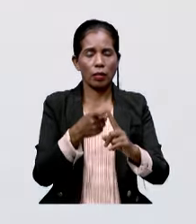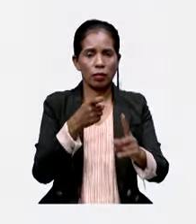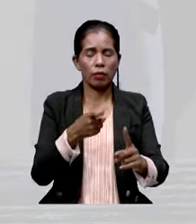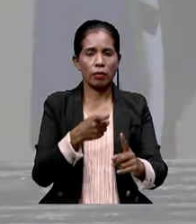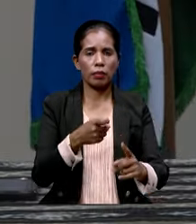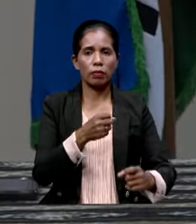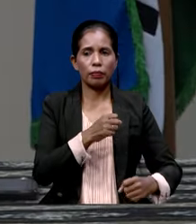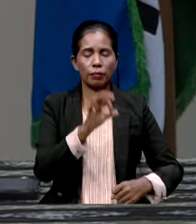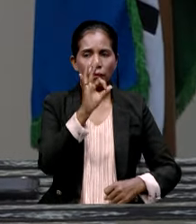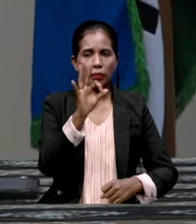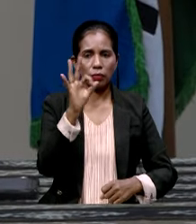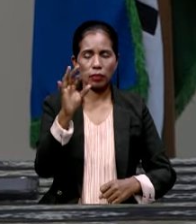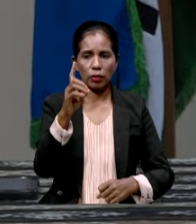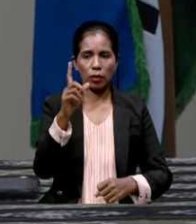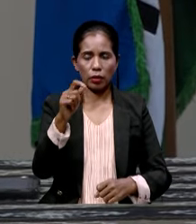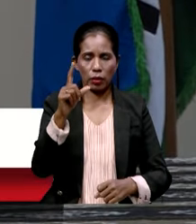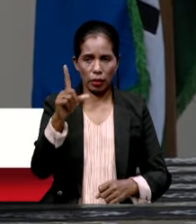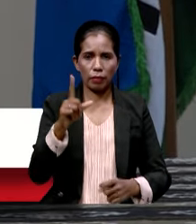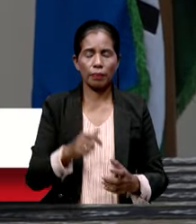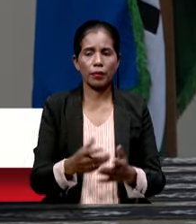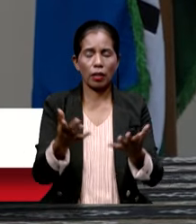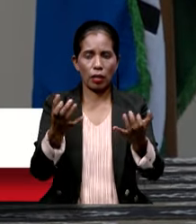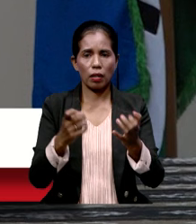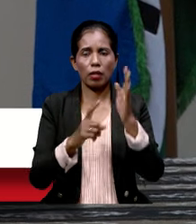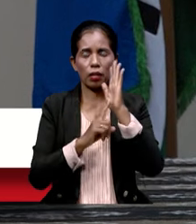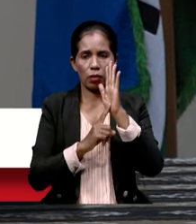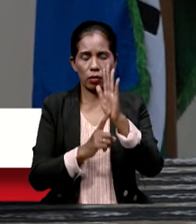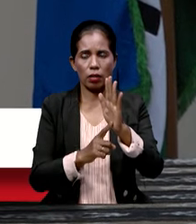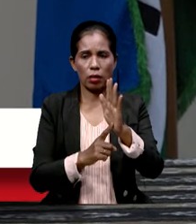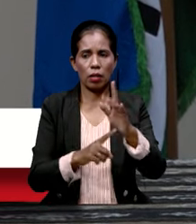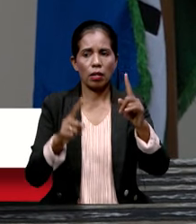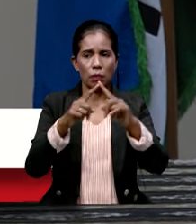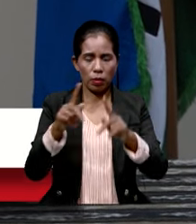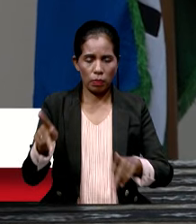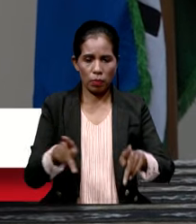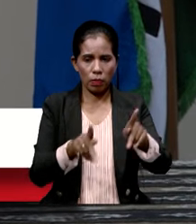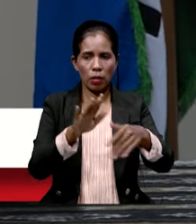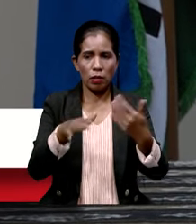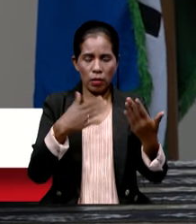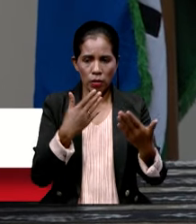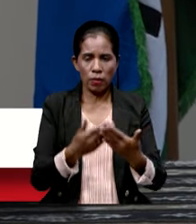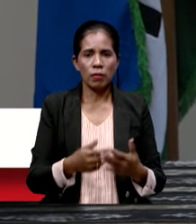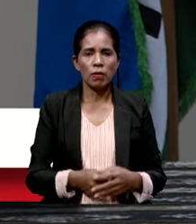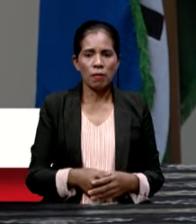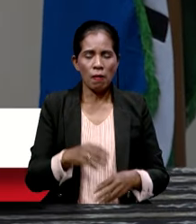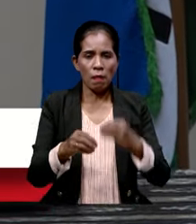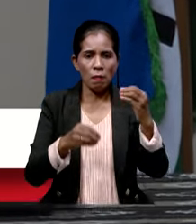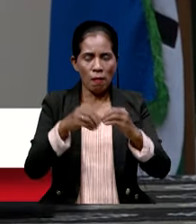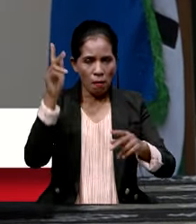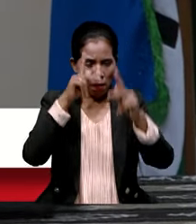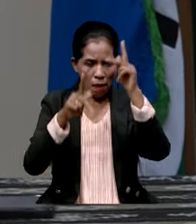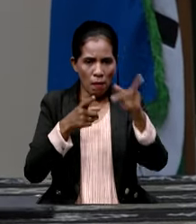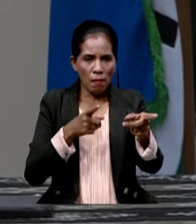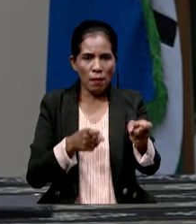das FFDTL. Hakara kato ba publik toma katak. Kazu tiru